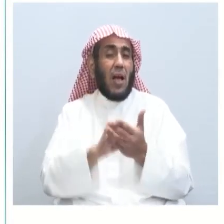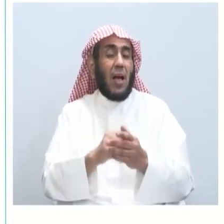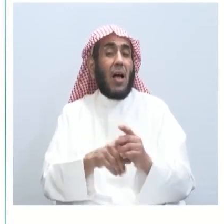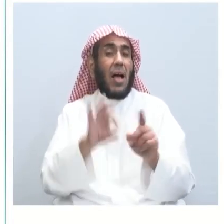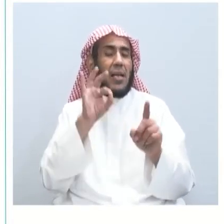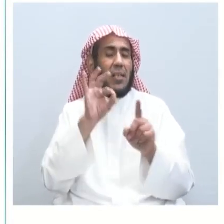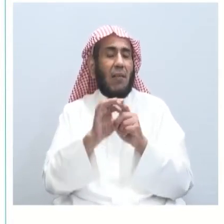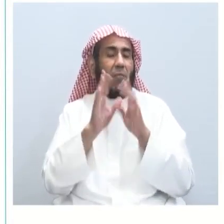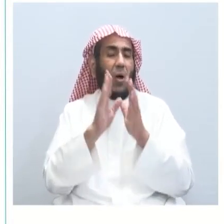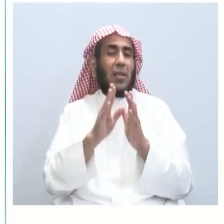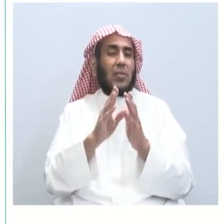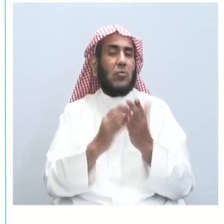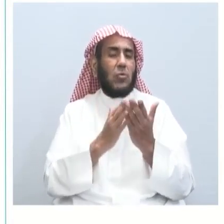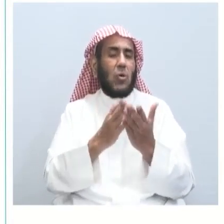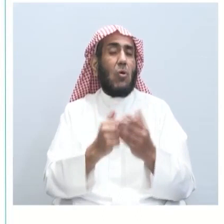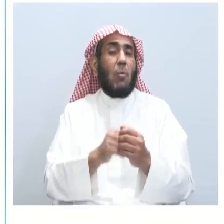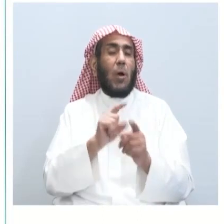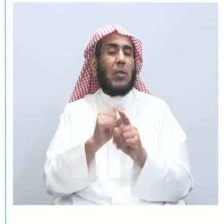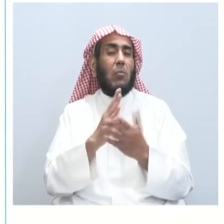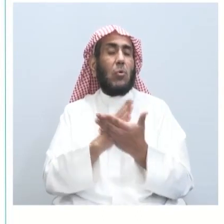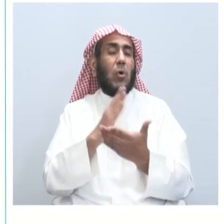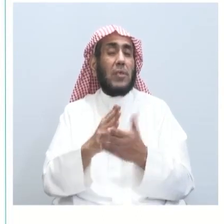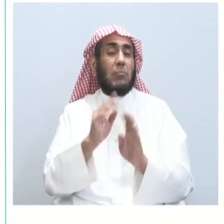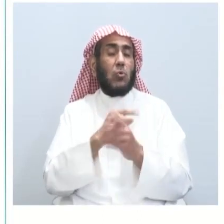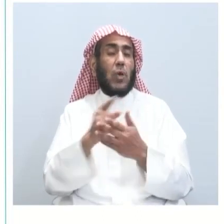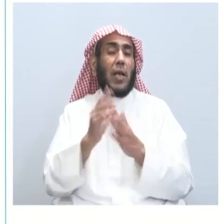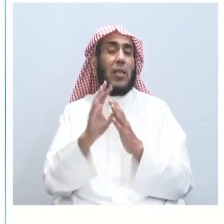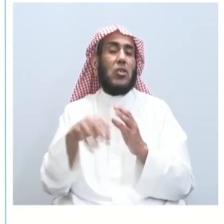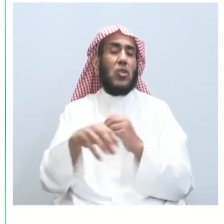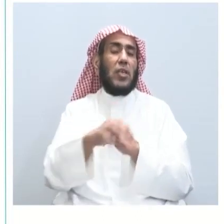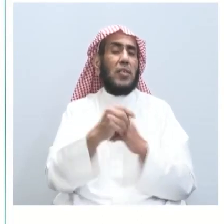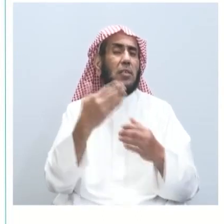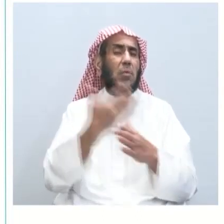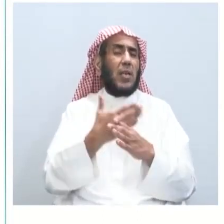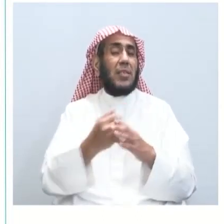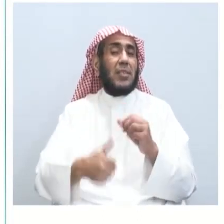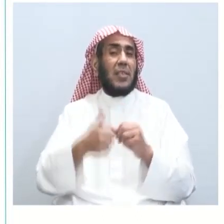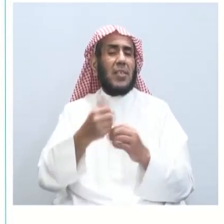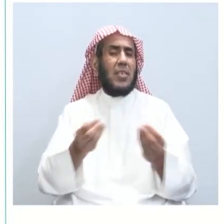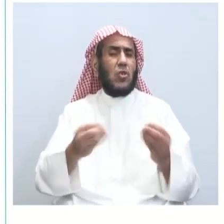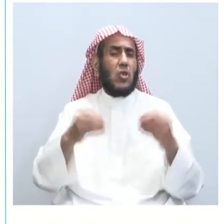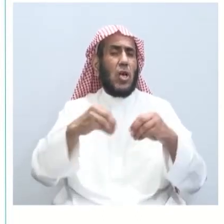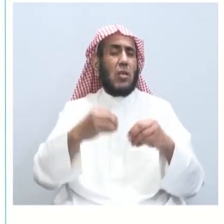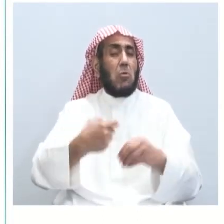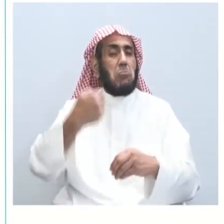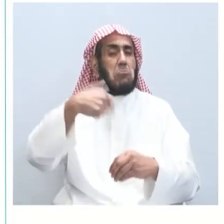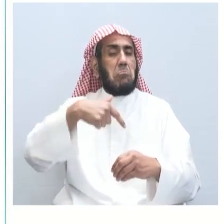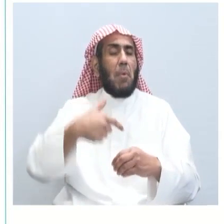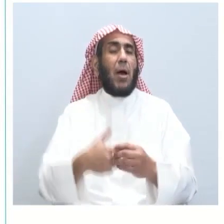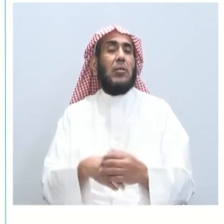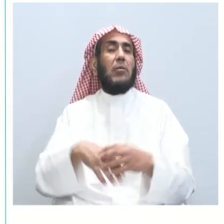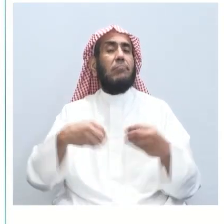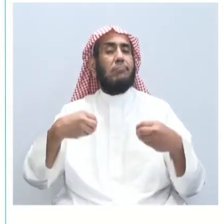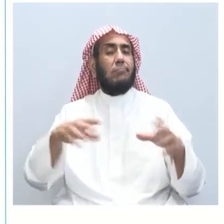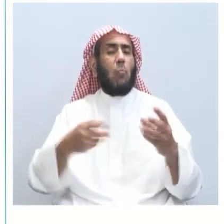محدده وشرائح محدده وتقسم السوق الى هذه الشرائح لكي تستطيع زياده حصتها او زياده